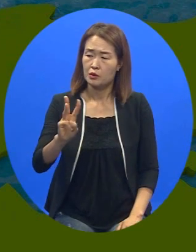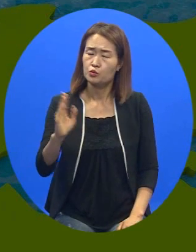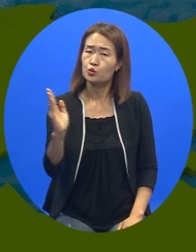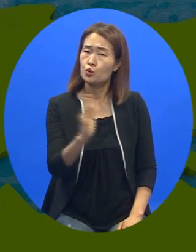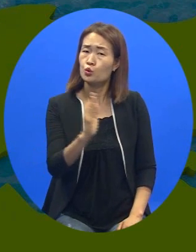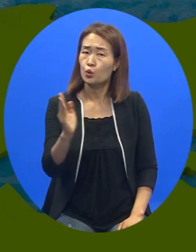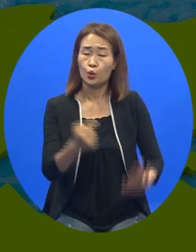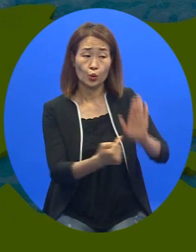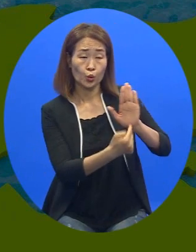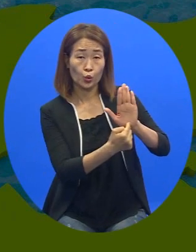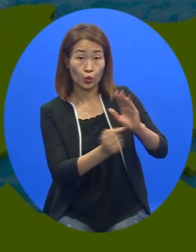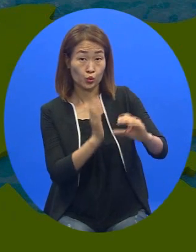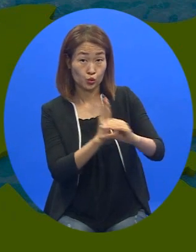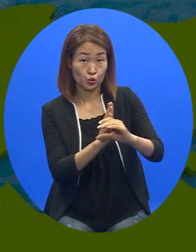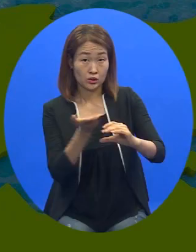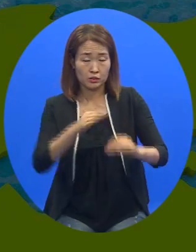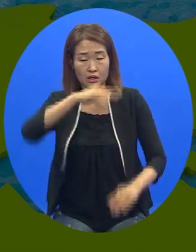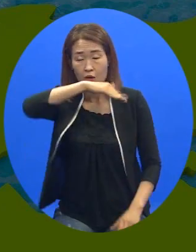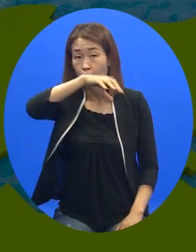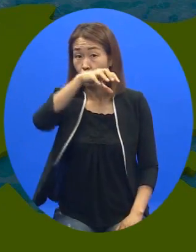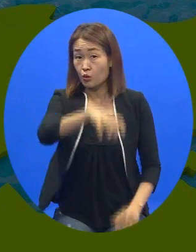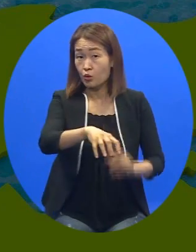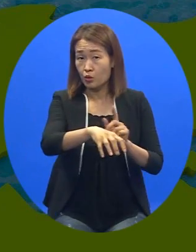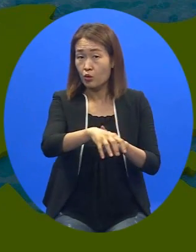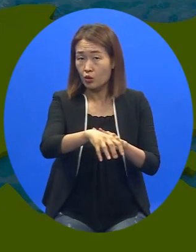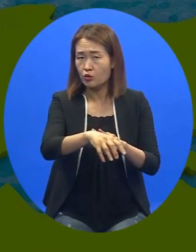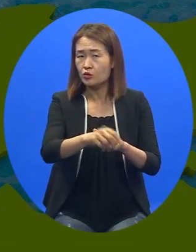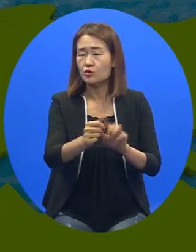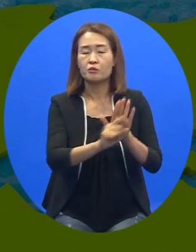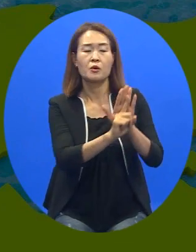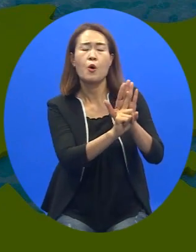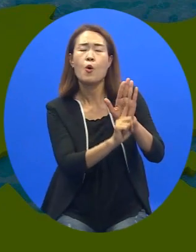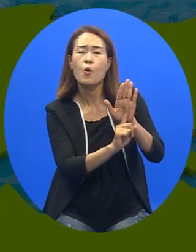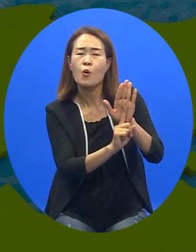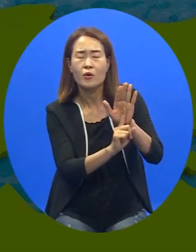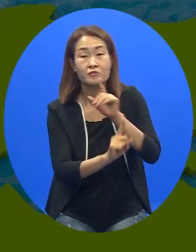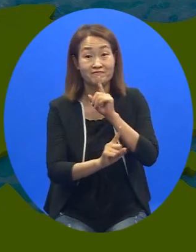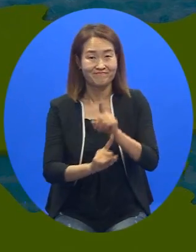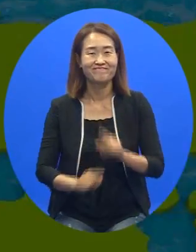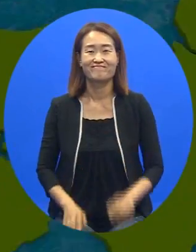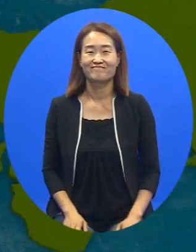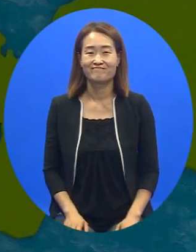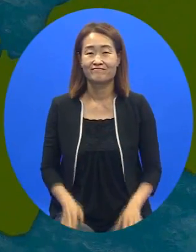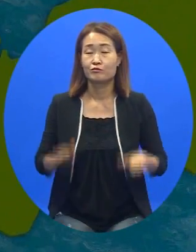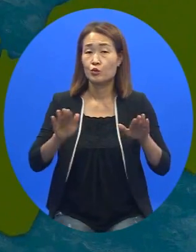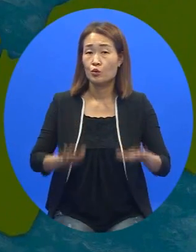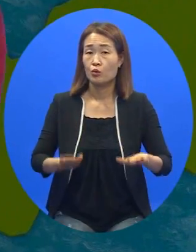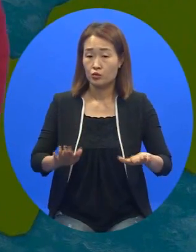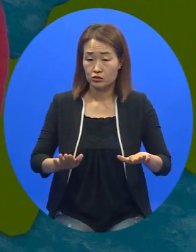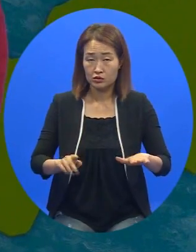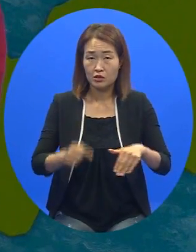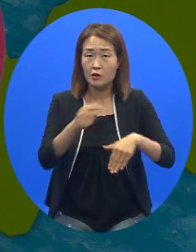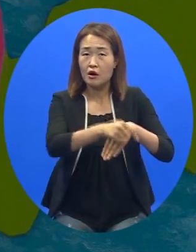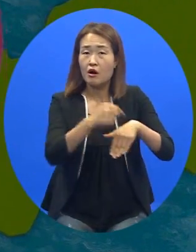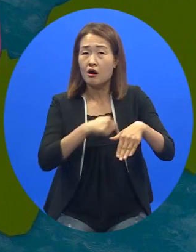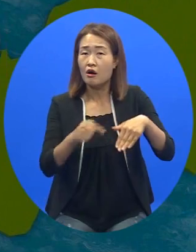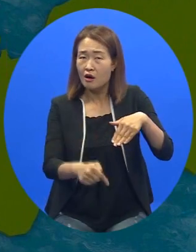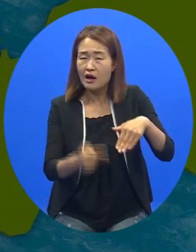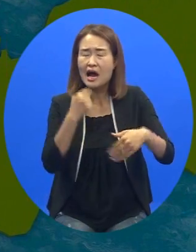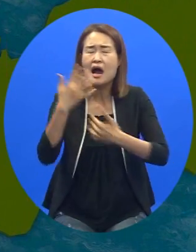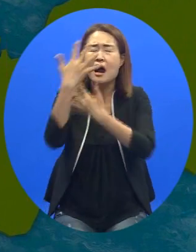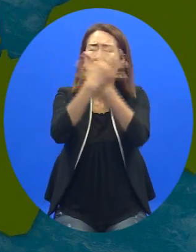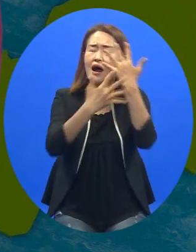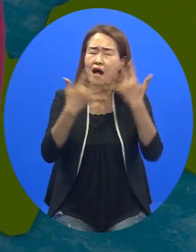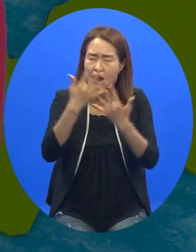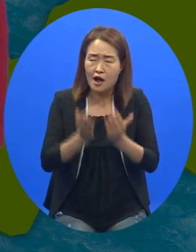33도 내외를 보이겠지만 강원 영동 지역은 상대적으로 기온이 주춤하겠습니다. 오늘 전 해상에 안개가 끼겠습니다.